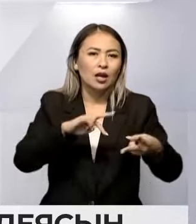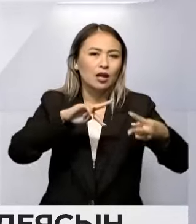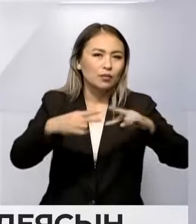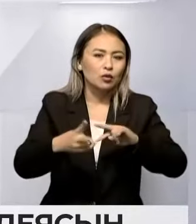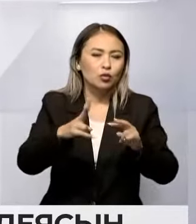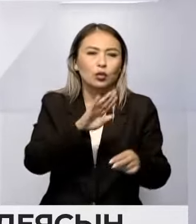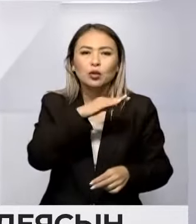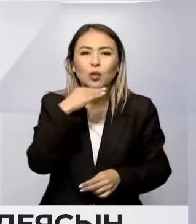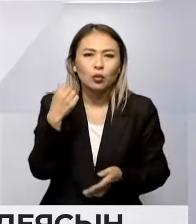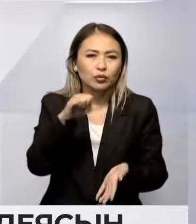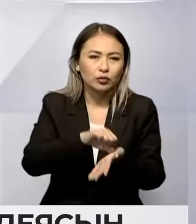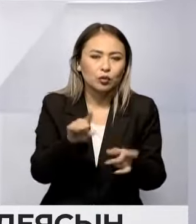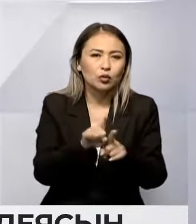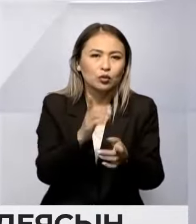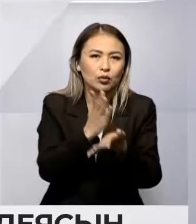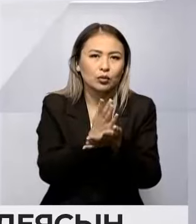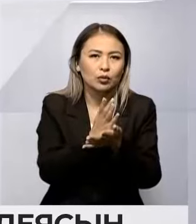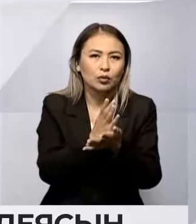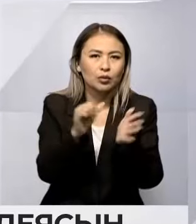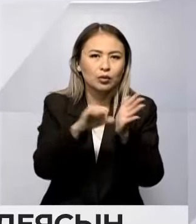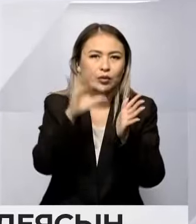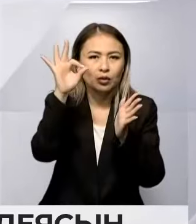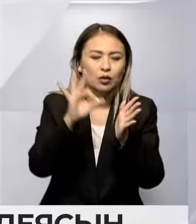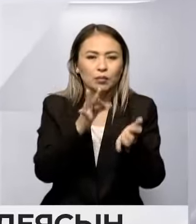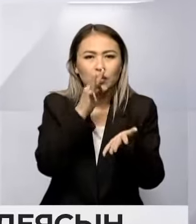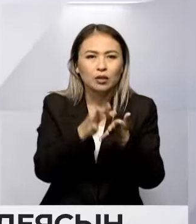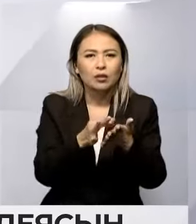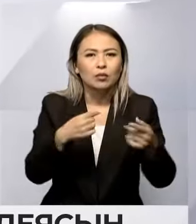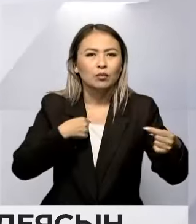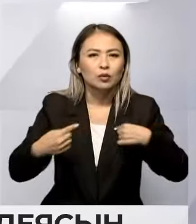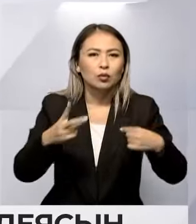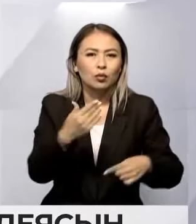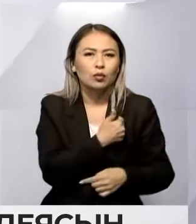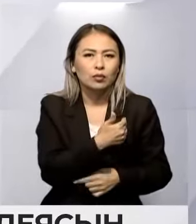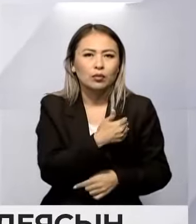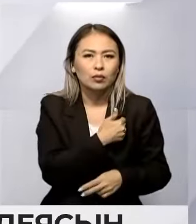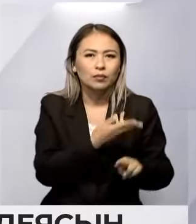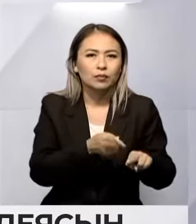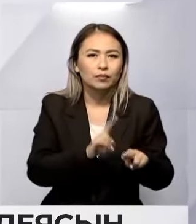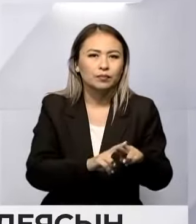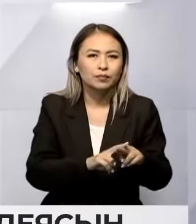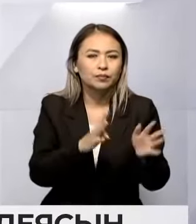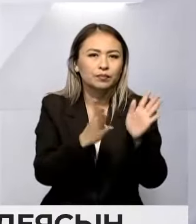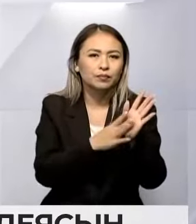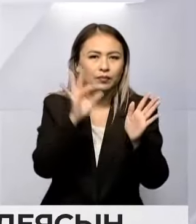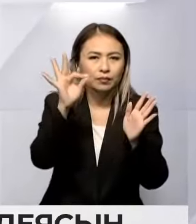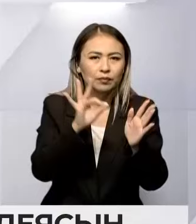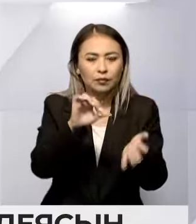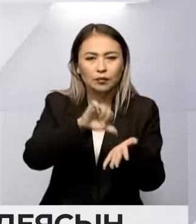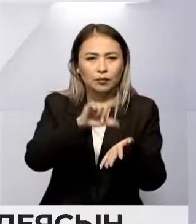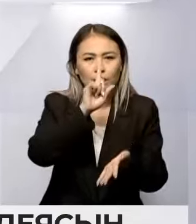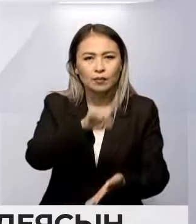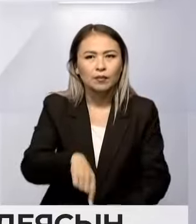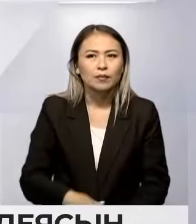референдумға қатыспауды жоспарлаған, ал респонденттердің 6% жауап беруге қиналамын десе, шамамен 9% қатыспаймын